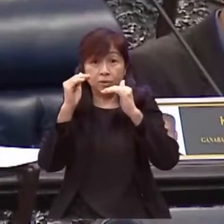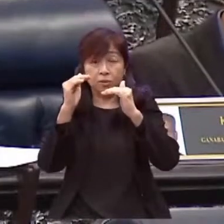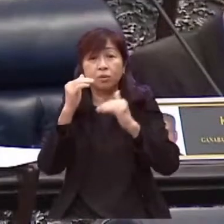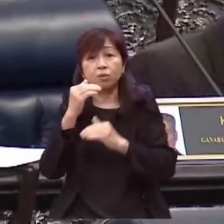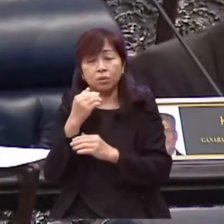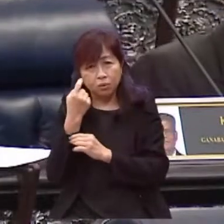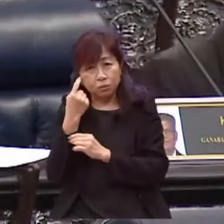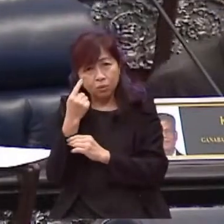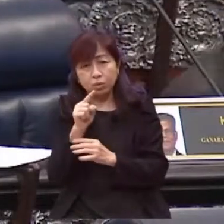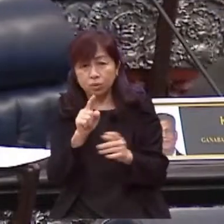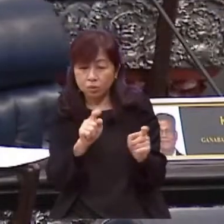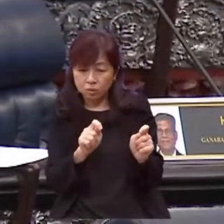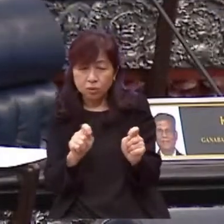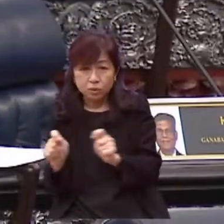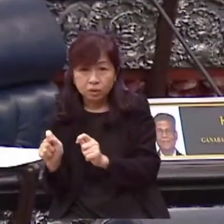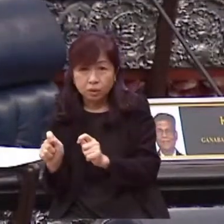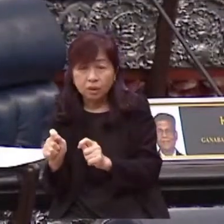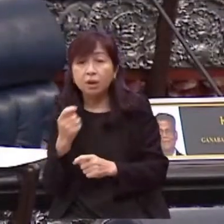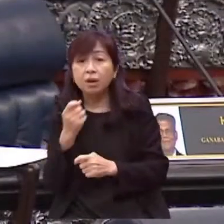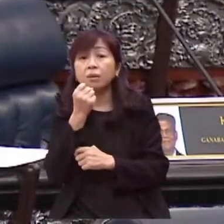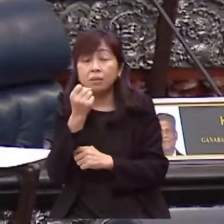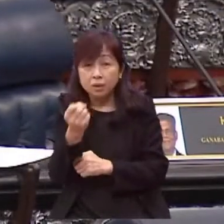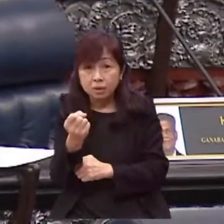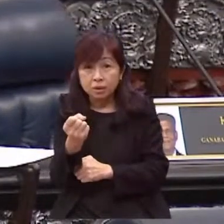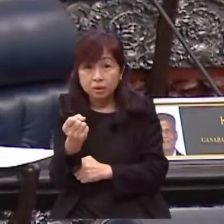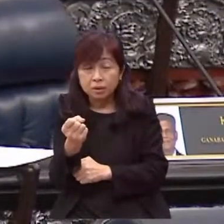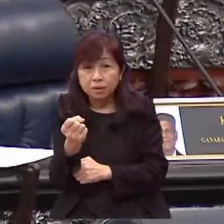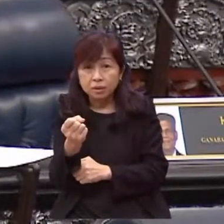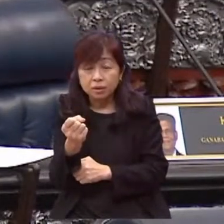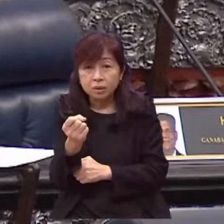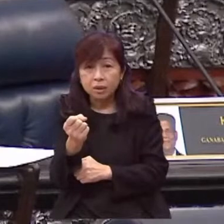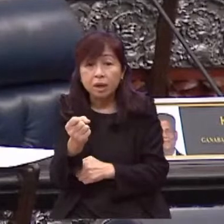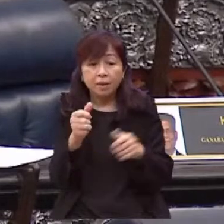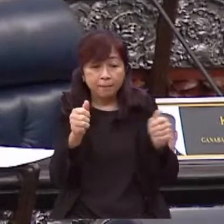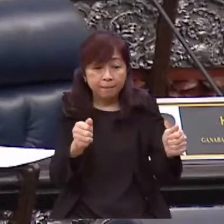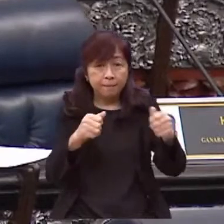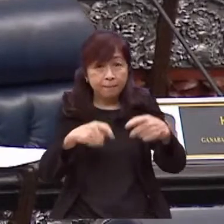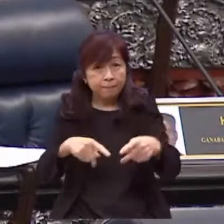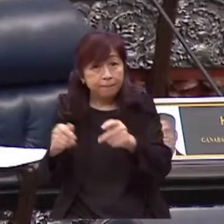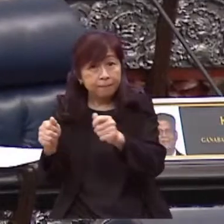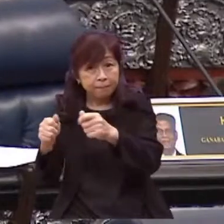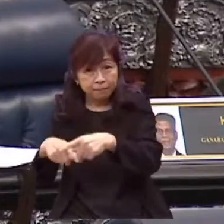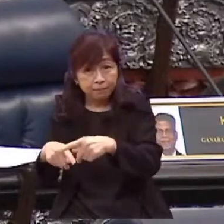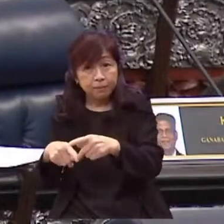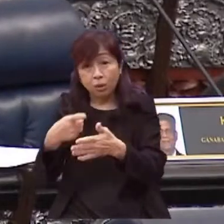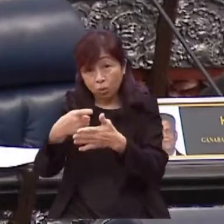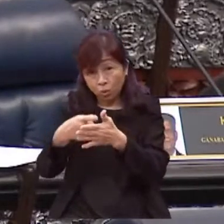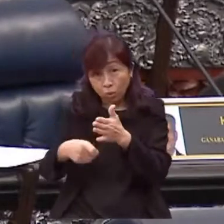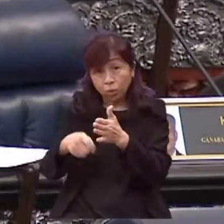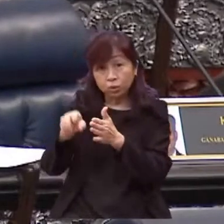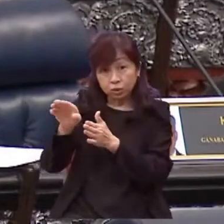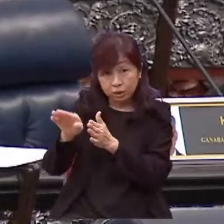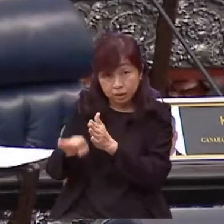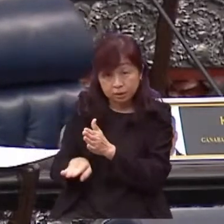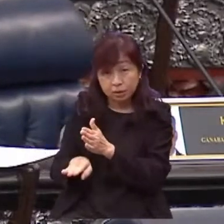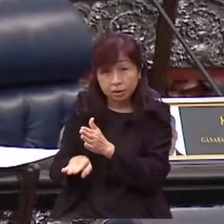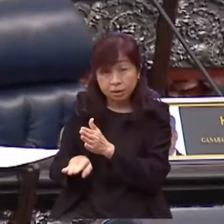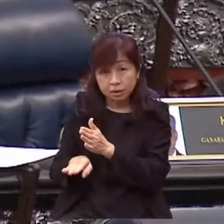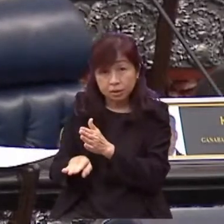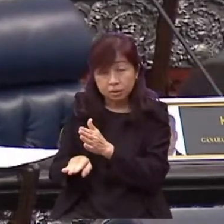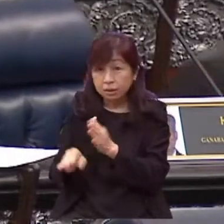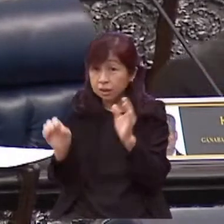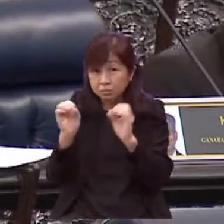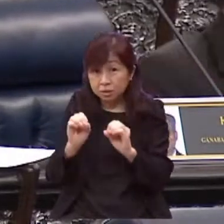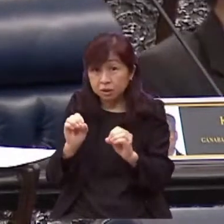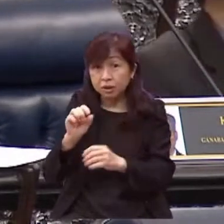ataupun mengarahkan konsep Puri bank sepuri kost rendah yang tak ada atau Indah